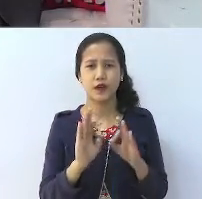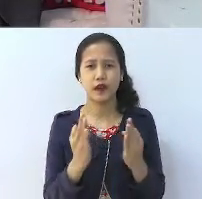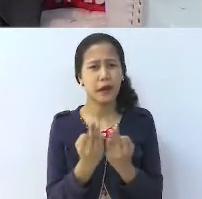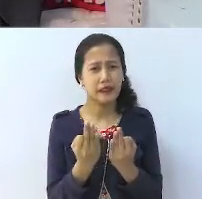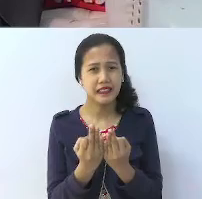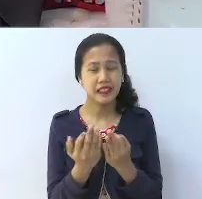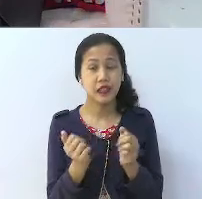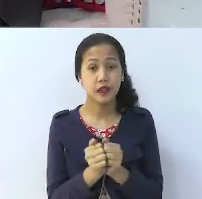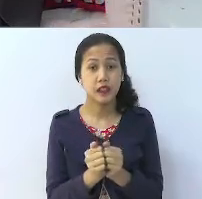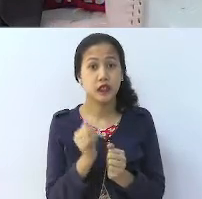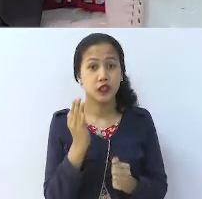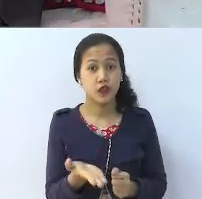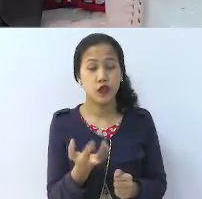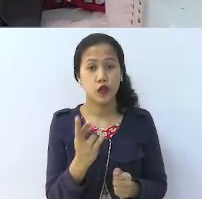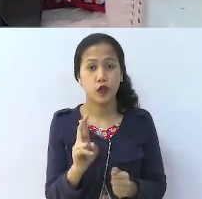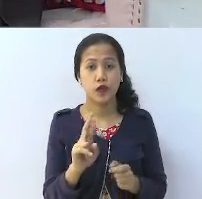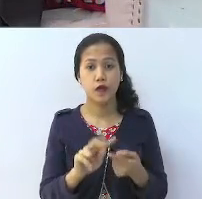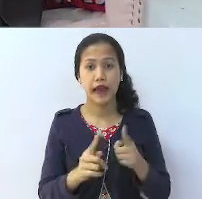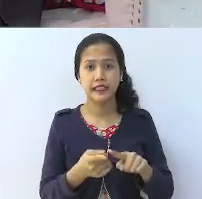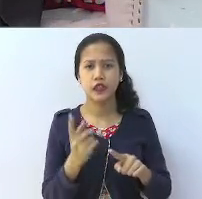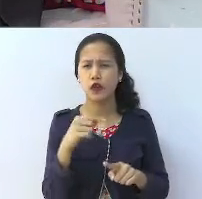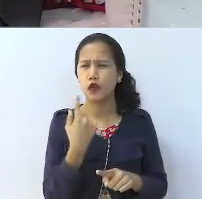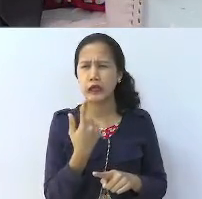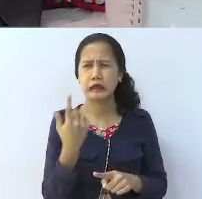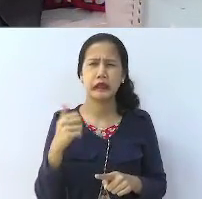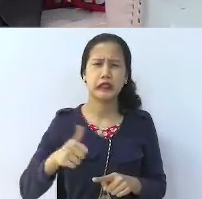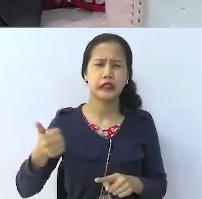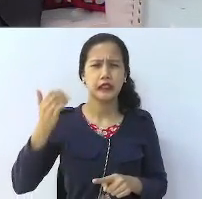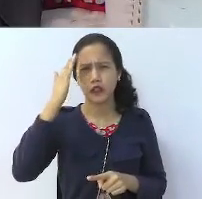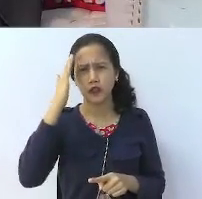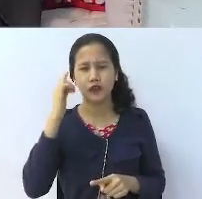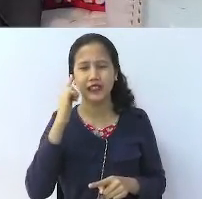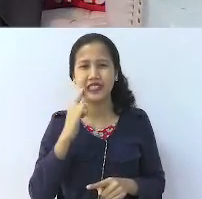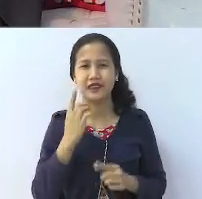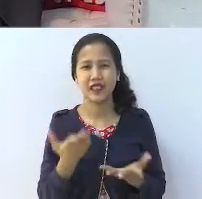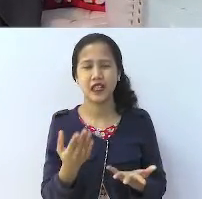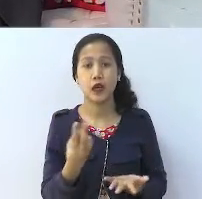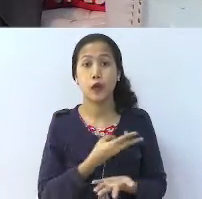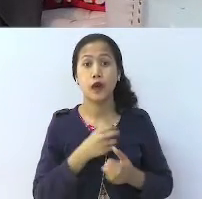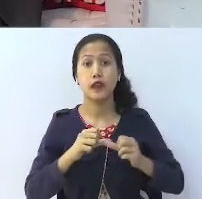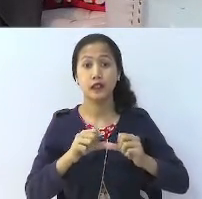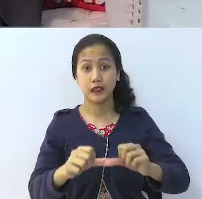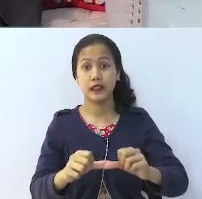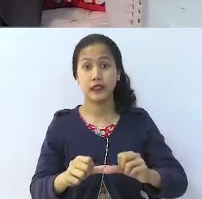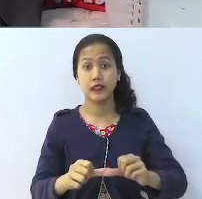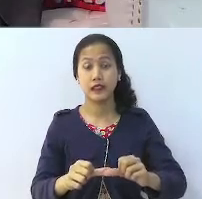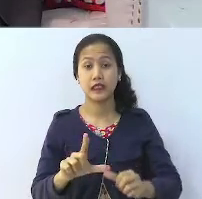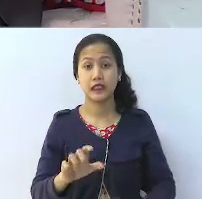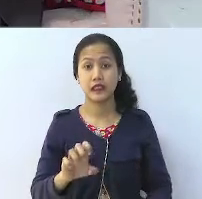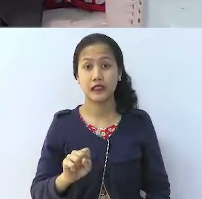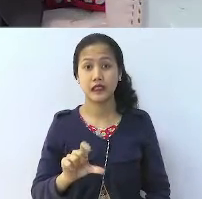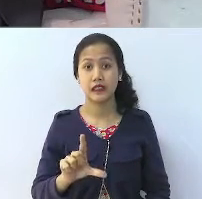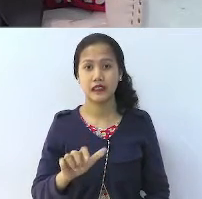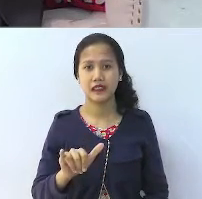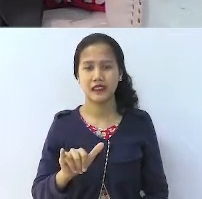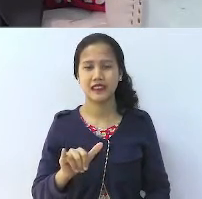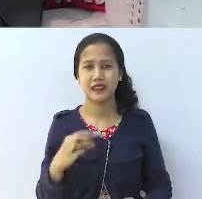nyo lang itong link na ito mga kapatid at upang maging tayo naman ay maging pagpapala sa mga ibang kapatiran, sa mga